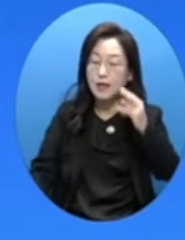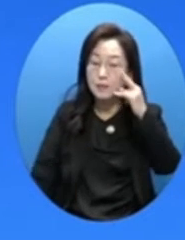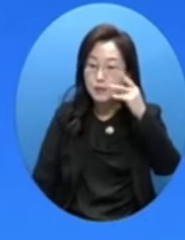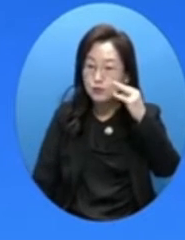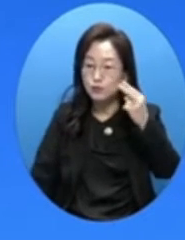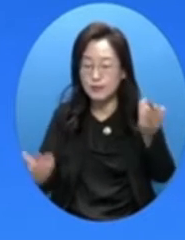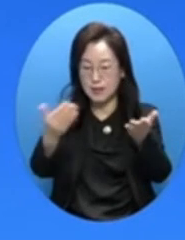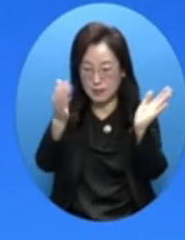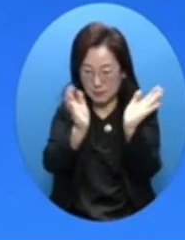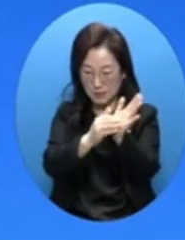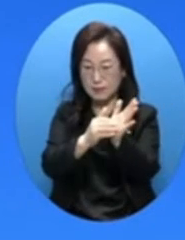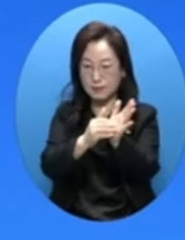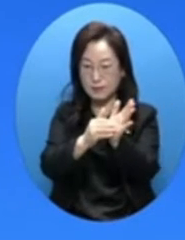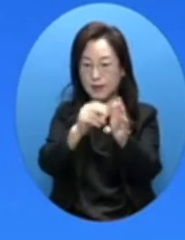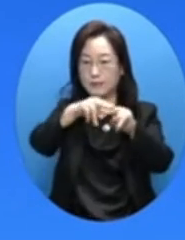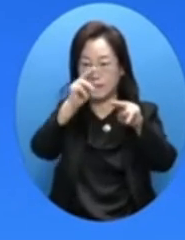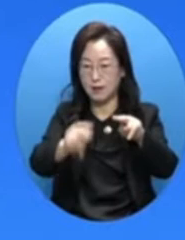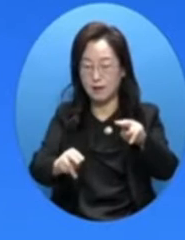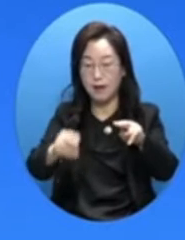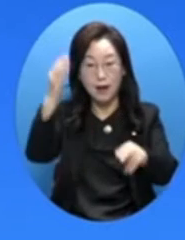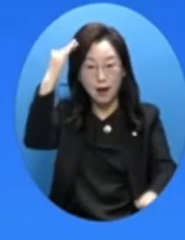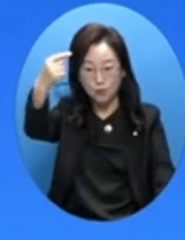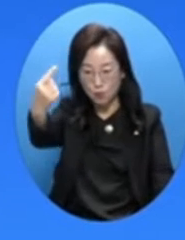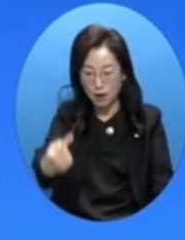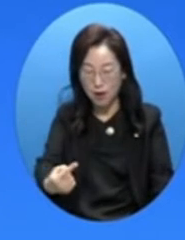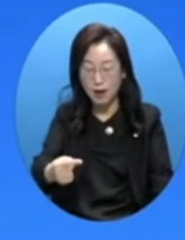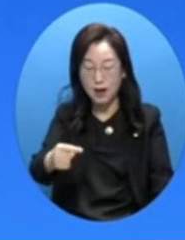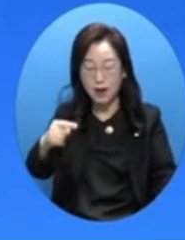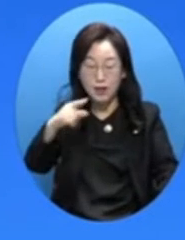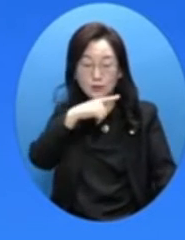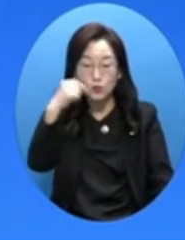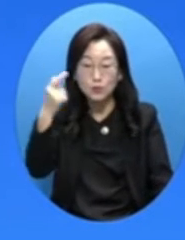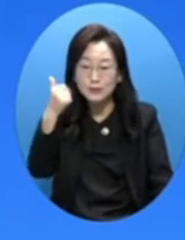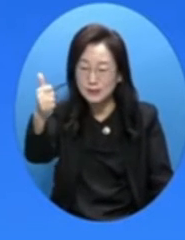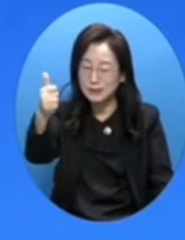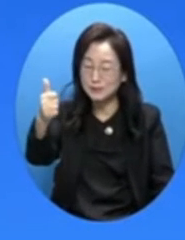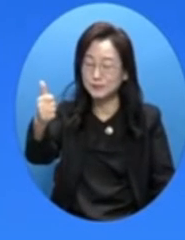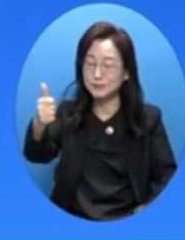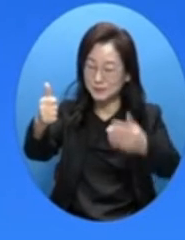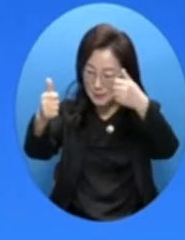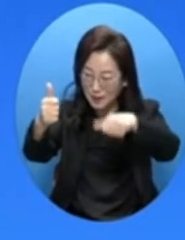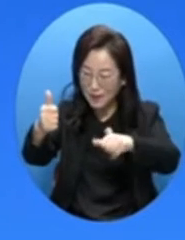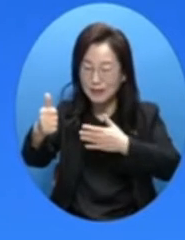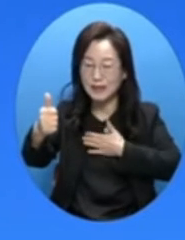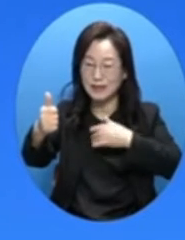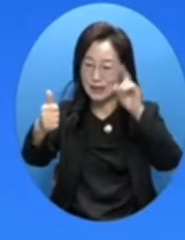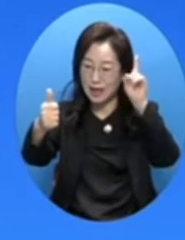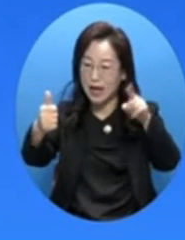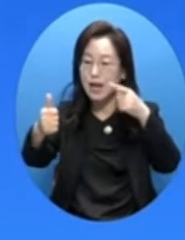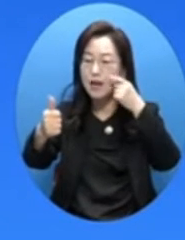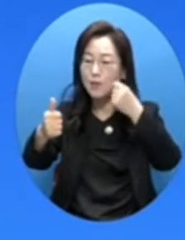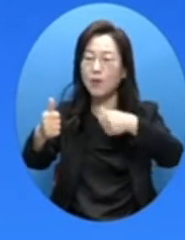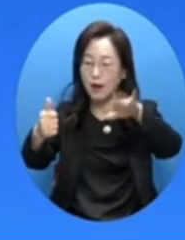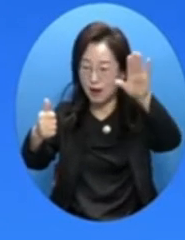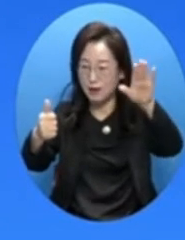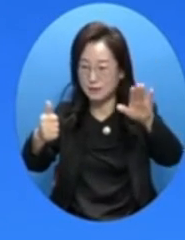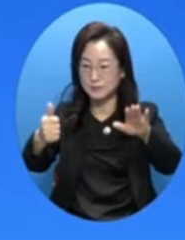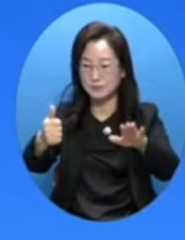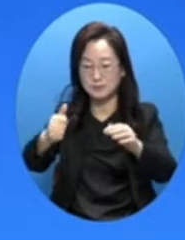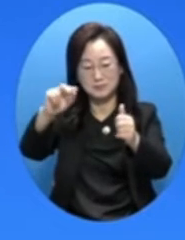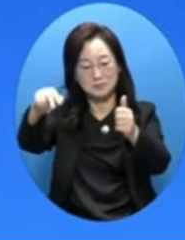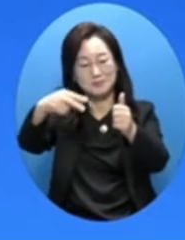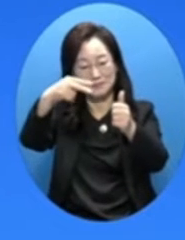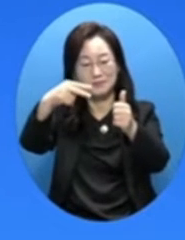와서 목사님께 인사드리고 내일 제가 동경으로 들어갑니다. 그러니까 저를 쭉